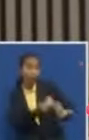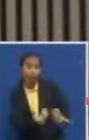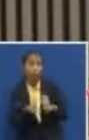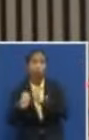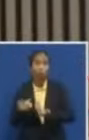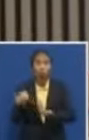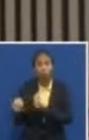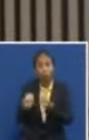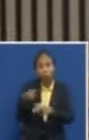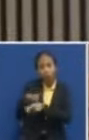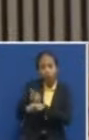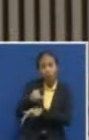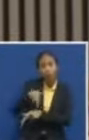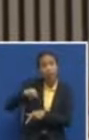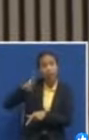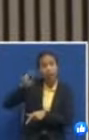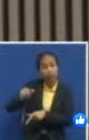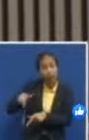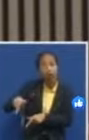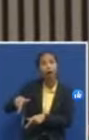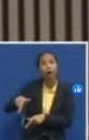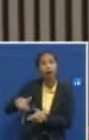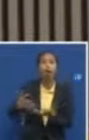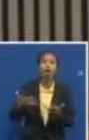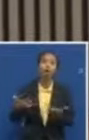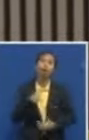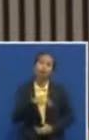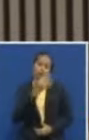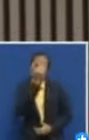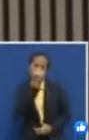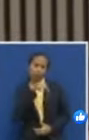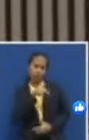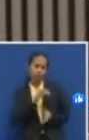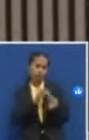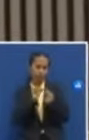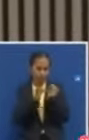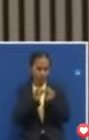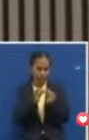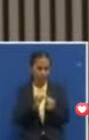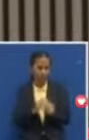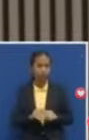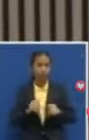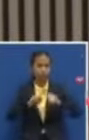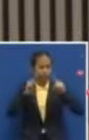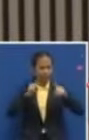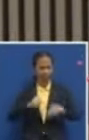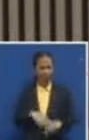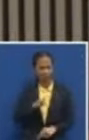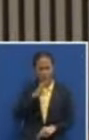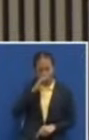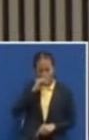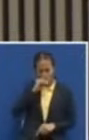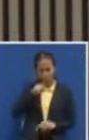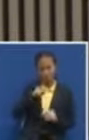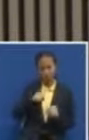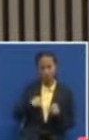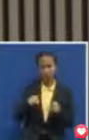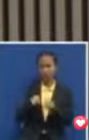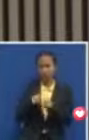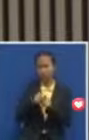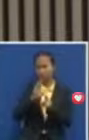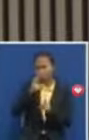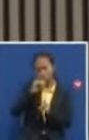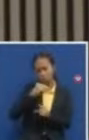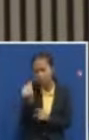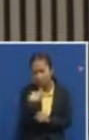ท่านนิดเดียวว่าคือเรื่องที่ท่านอภิปรายนี่ผมเข้าใจแต่ไม่อยากจะให้เสียดสีกันไปลึกถึงรากเหง้าผมติดใจนิดเดียวท่